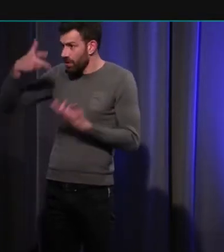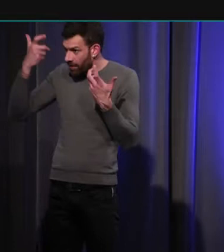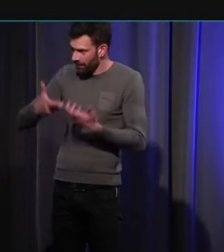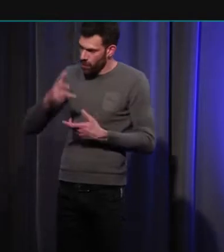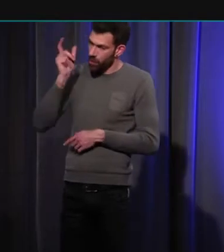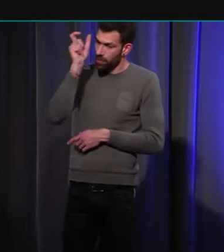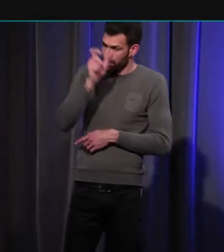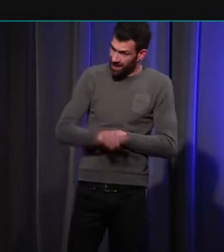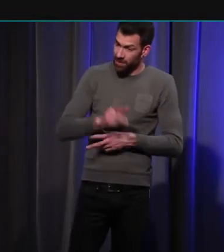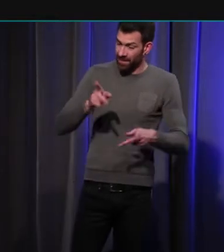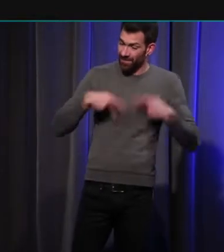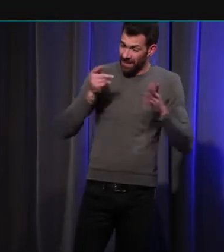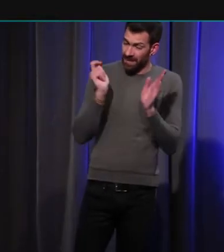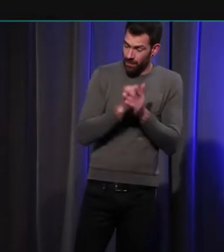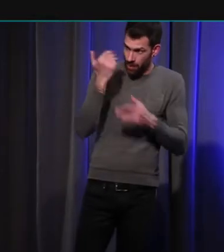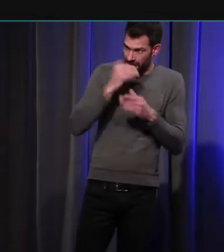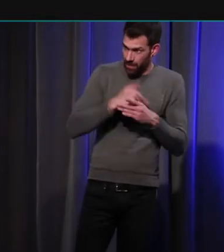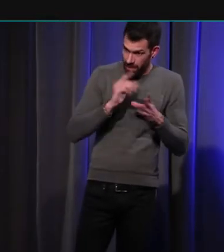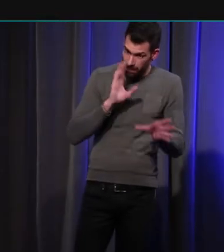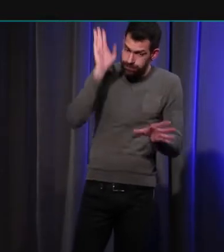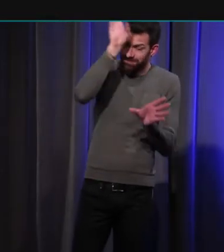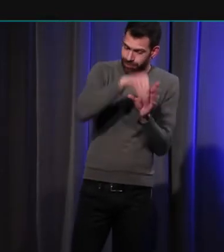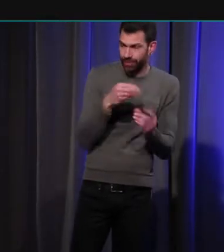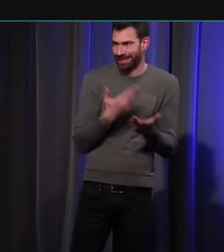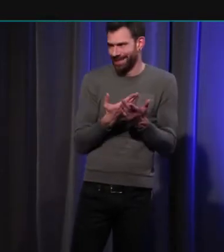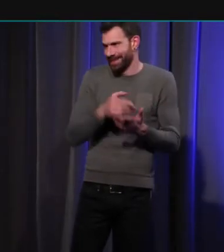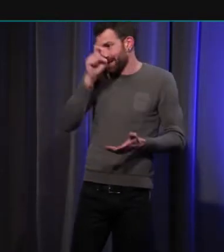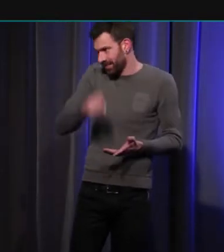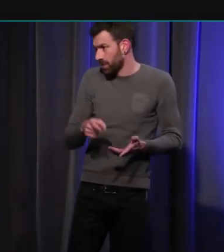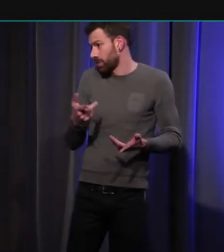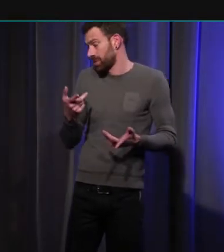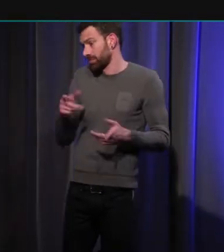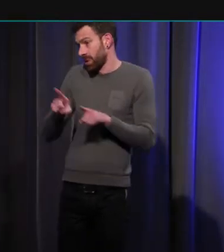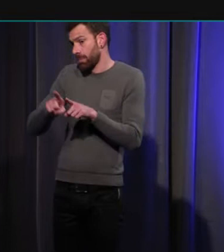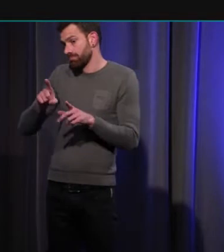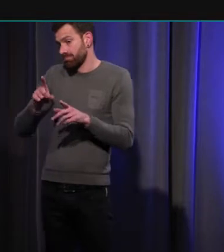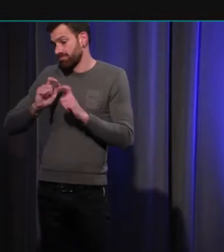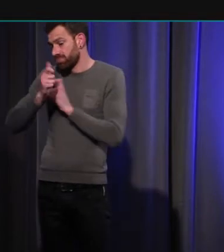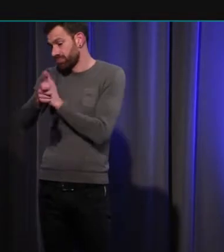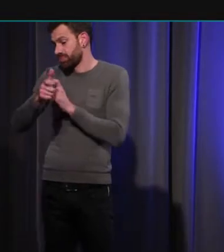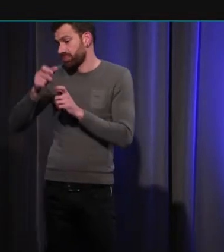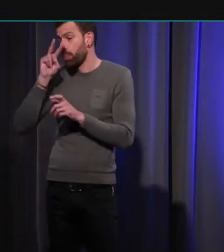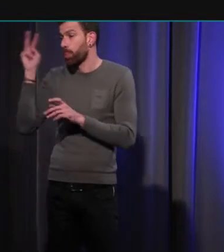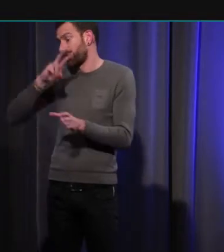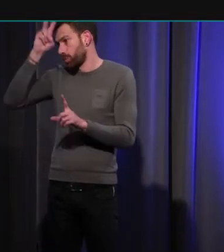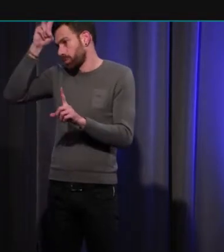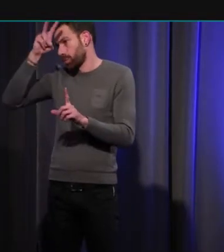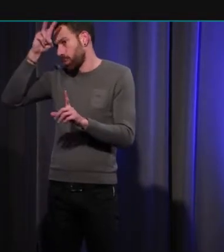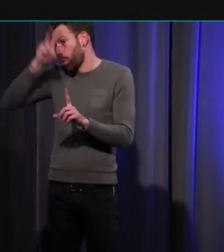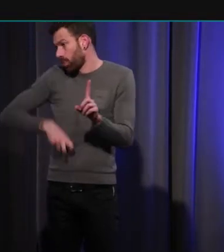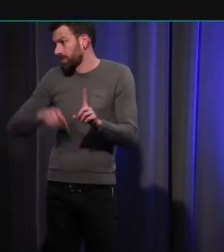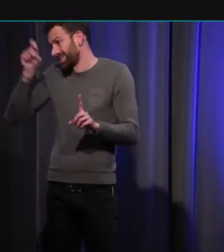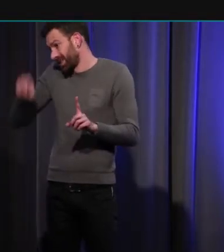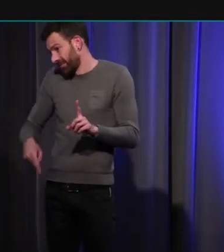très bien ça parce que comme je vous le dis il y a une démarche anthropologique des gens qui pensent pas comme nous et ça nous donne de recul